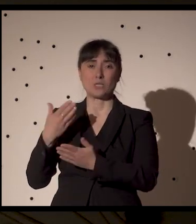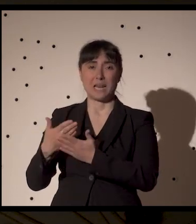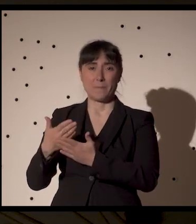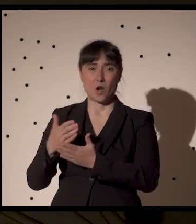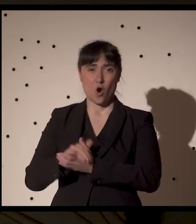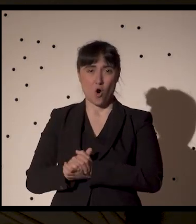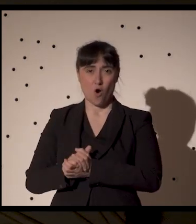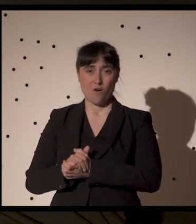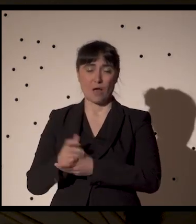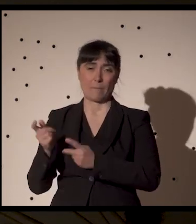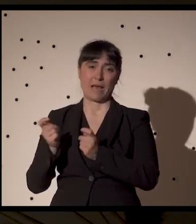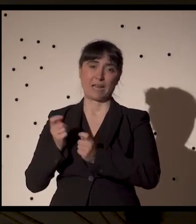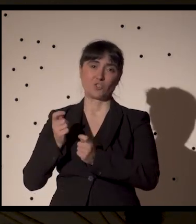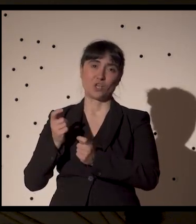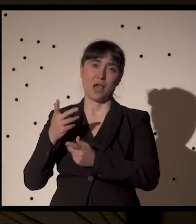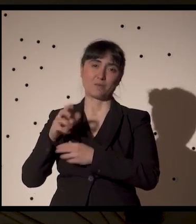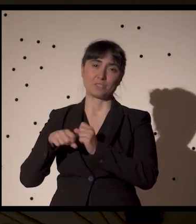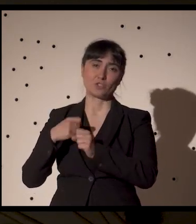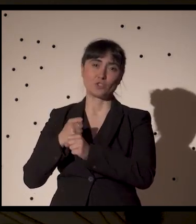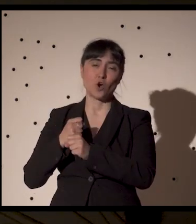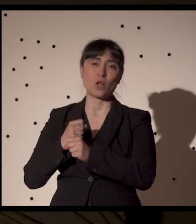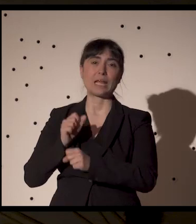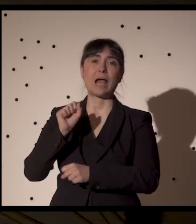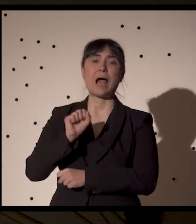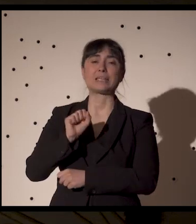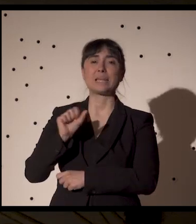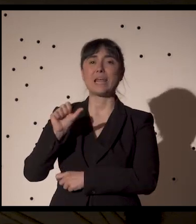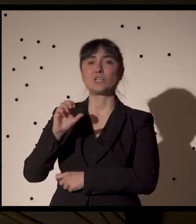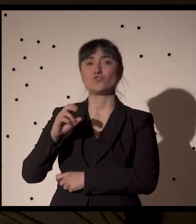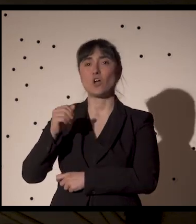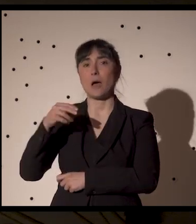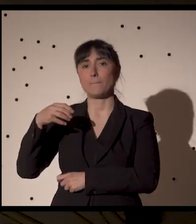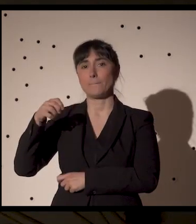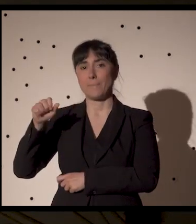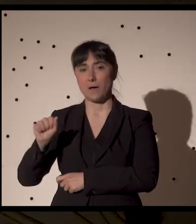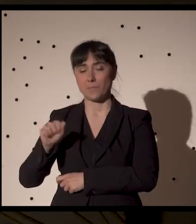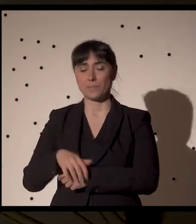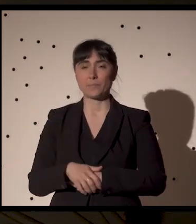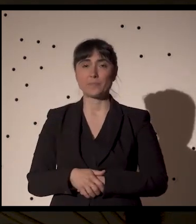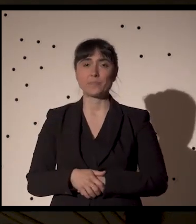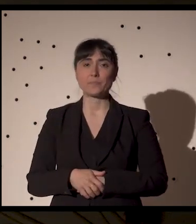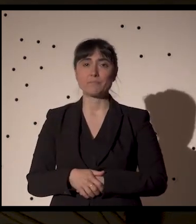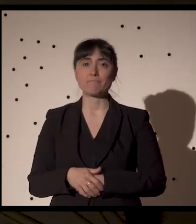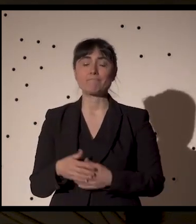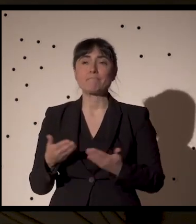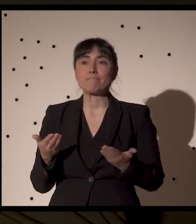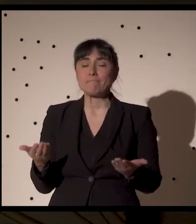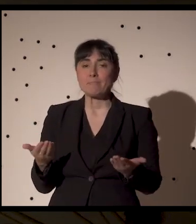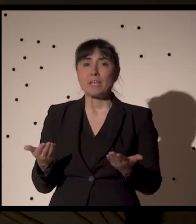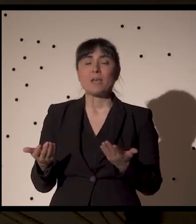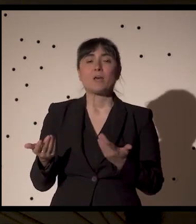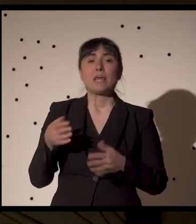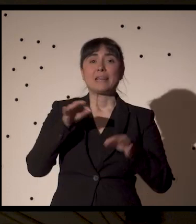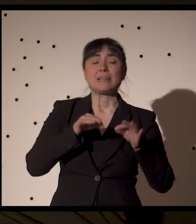storica regia di Andrea sciammat e nel quadro di una collaborazione con con il Franco